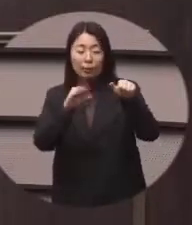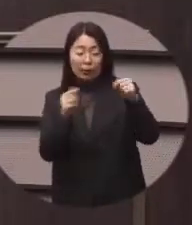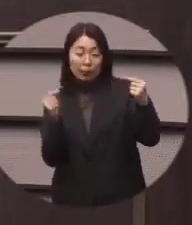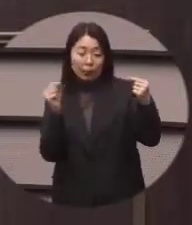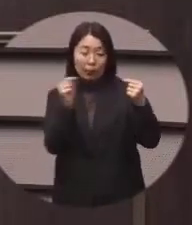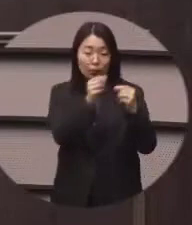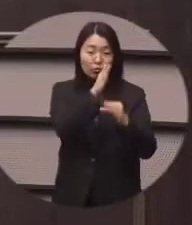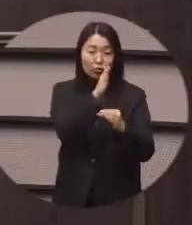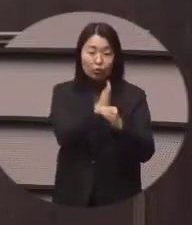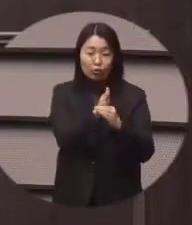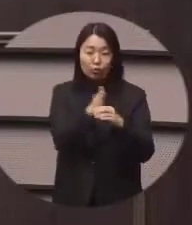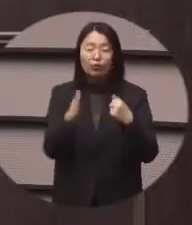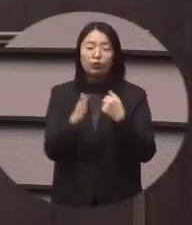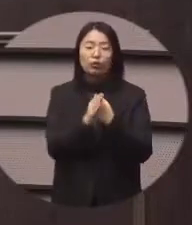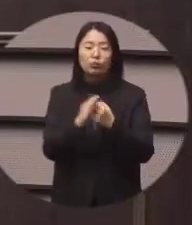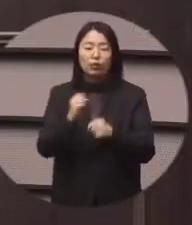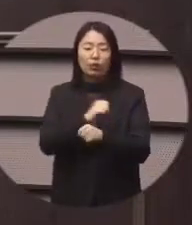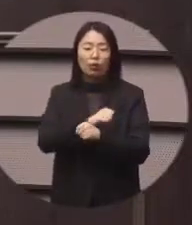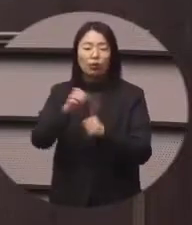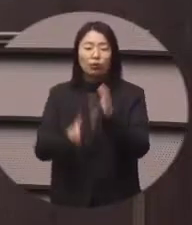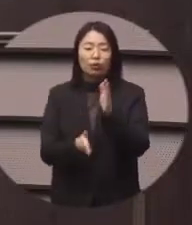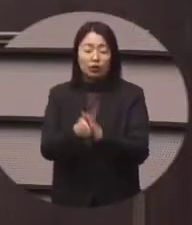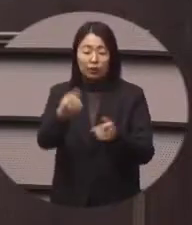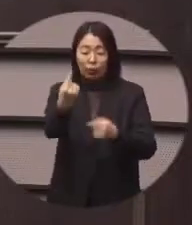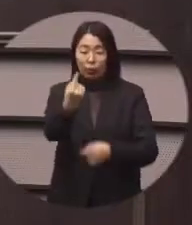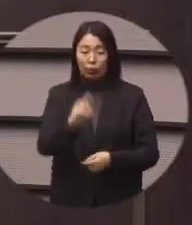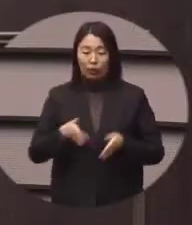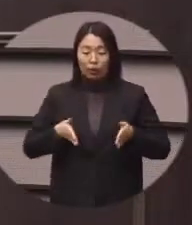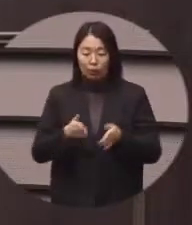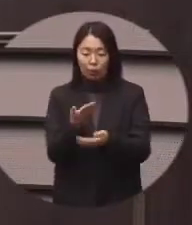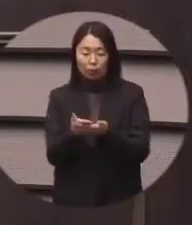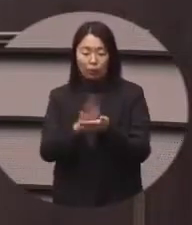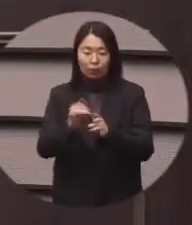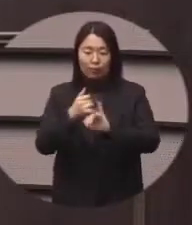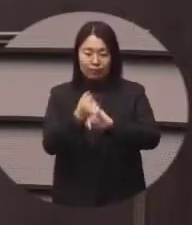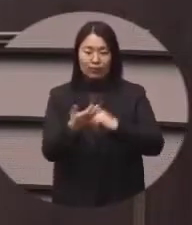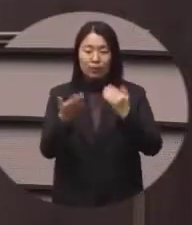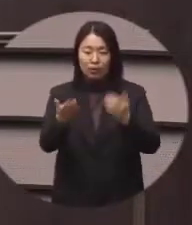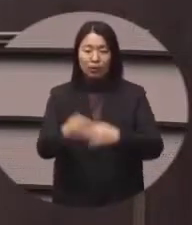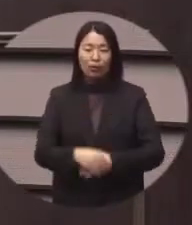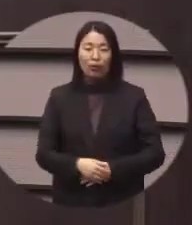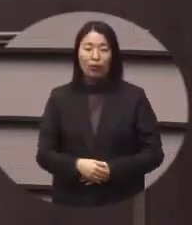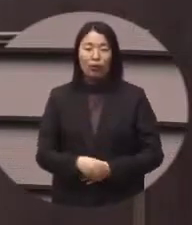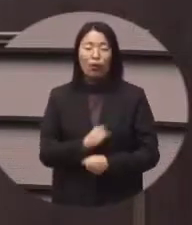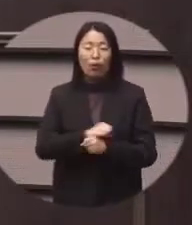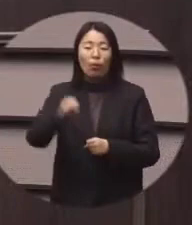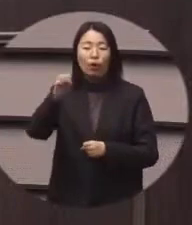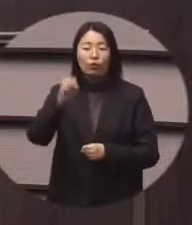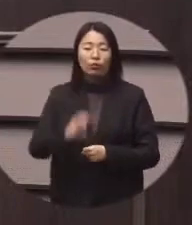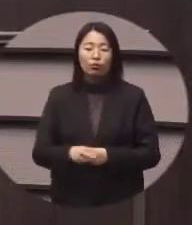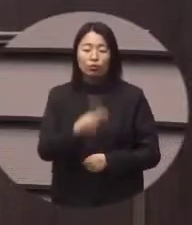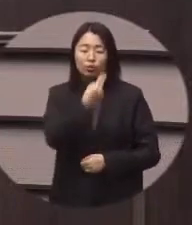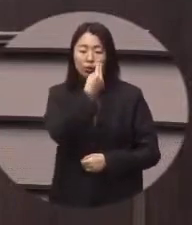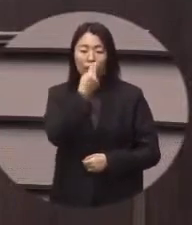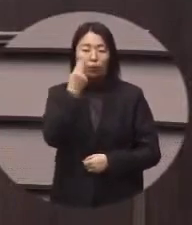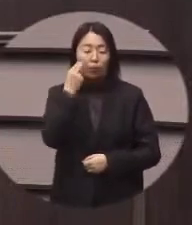도시개발사업의 진척률을 높이겠습니다. 광주 곤지암 역세권 2단계 개발사업 3동